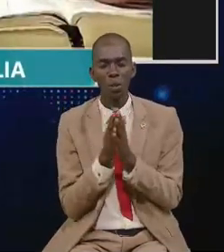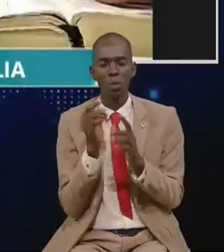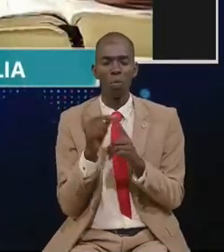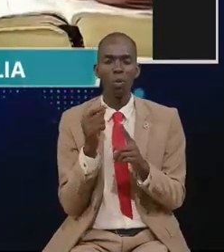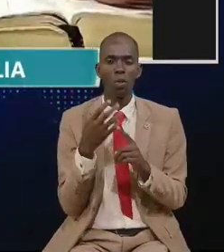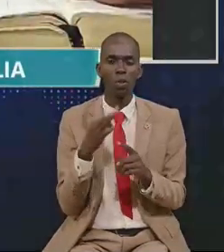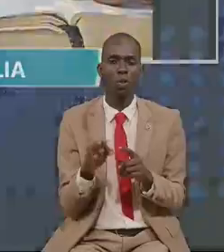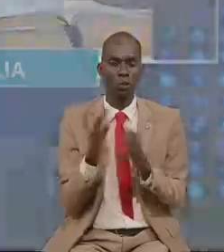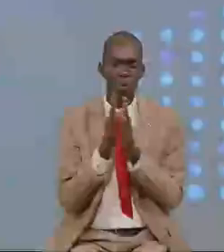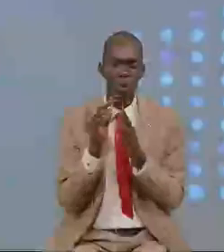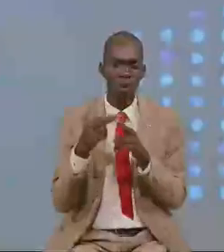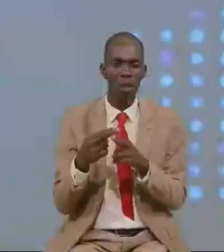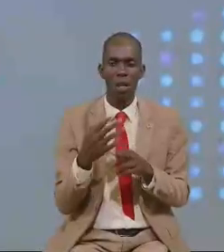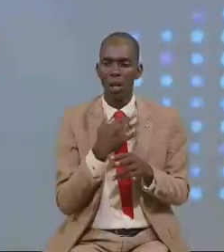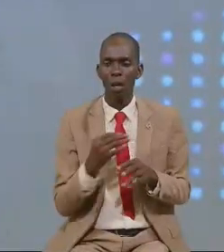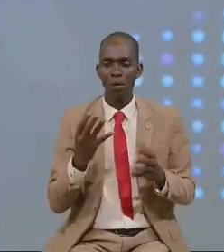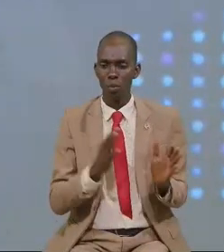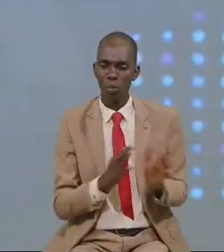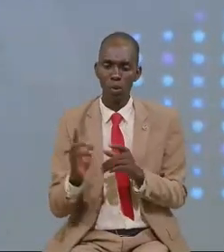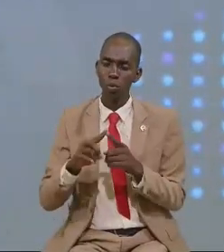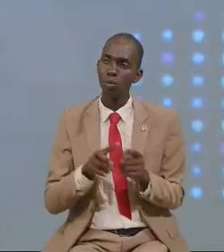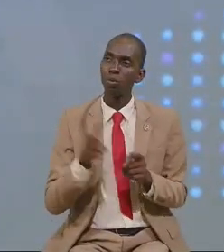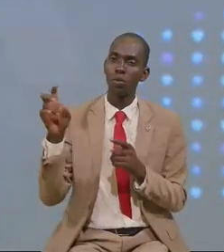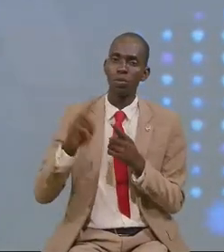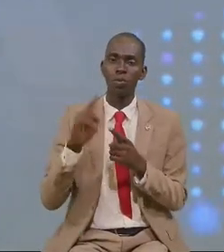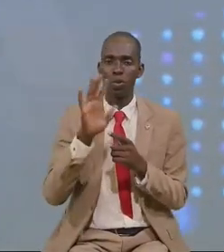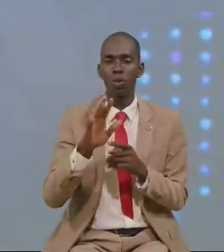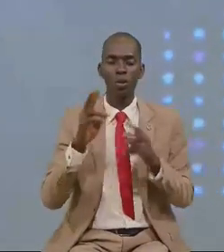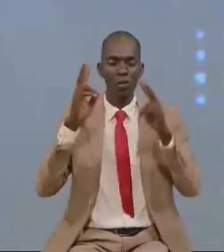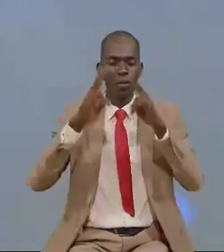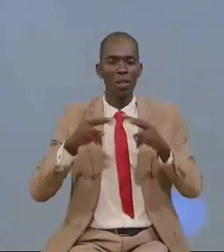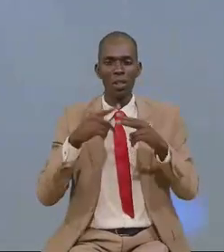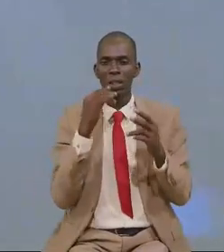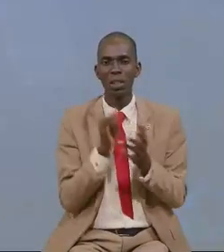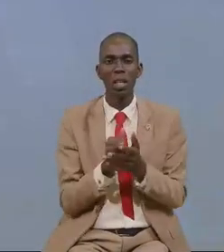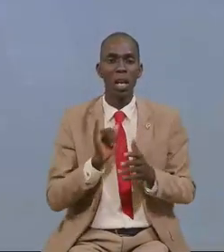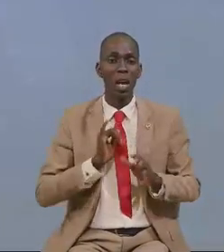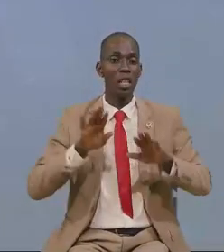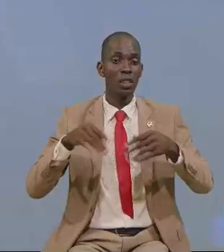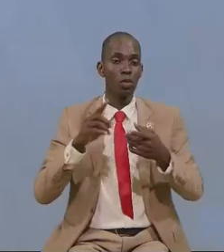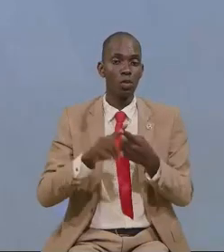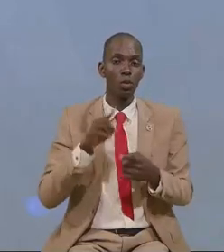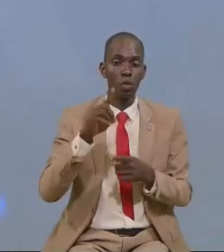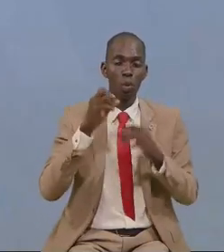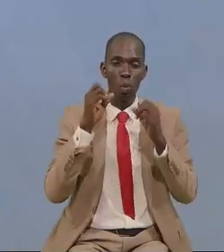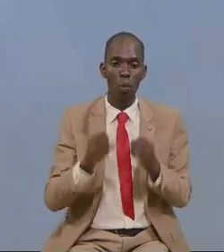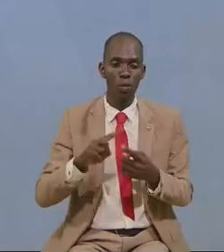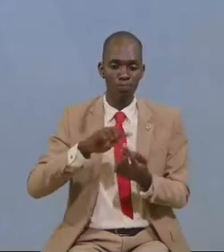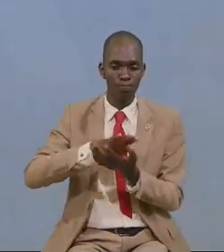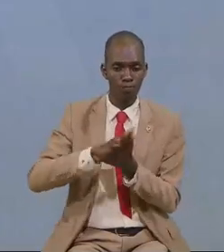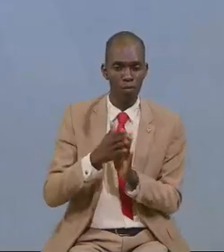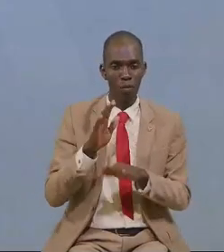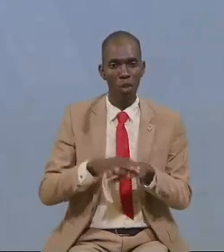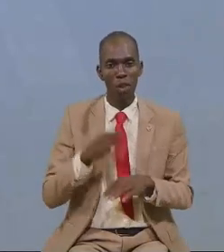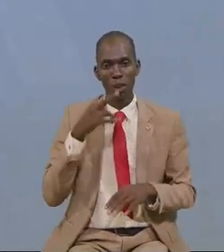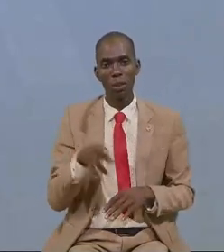et tu vas au village maintenant. Voici, je vous ai donné le pouvoir de marcher sur les serpents et les scorpions et sur